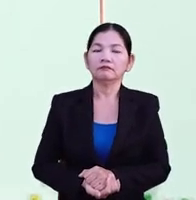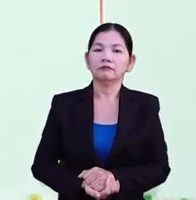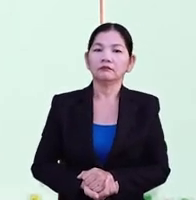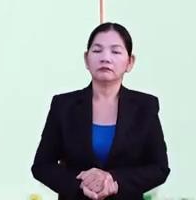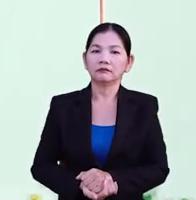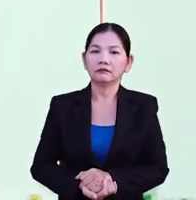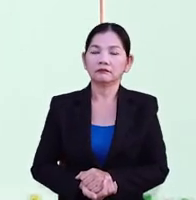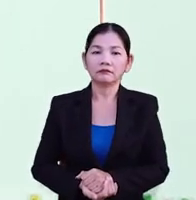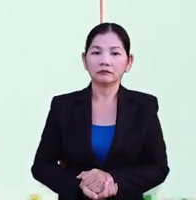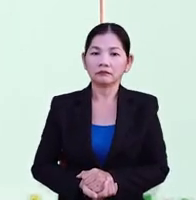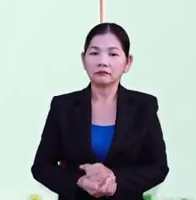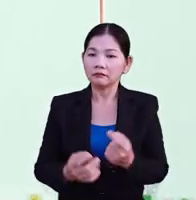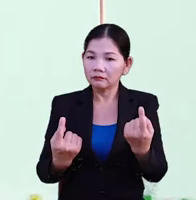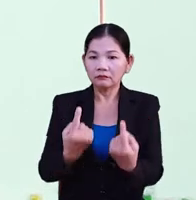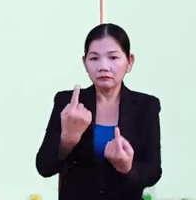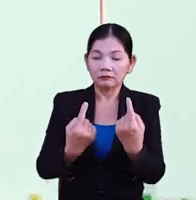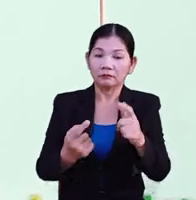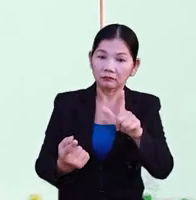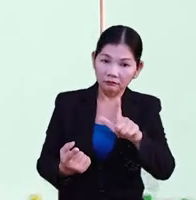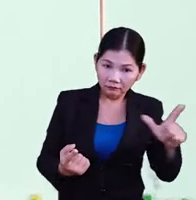មួយណាដែរដែរនៅខាងឆ្វេងកូន